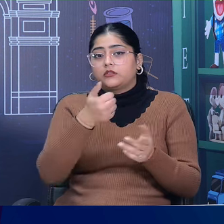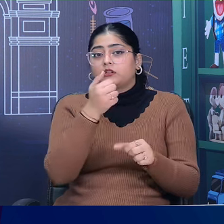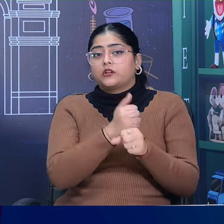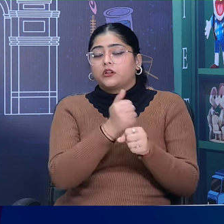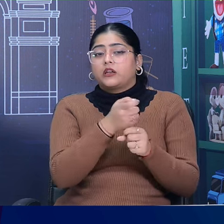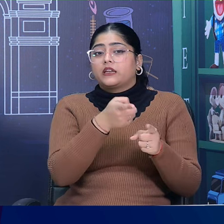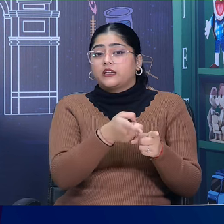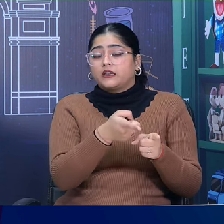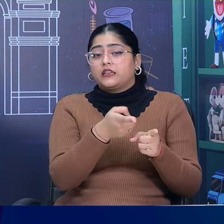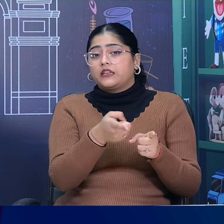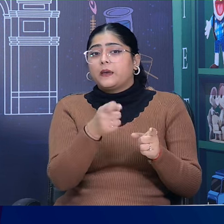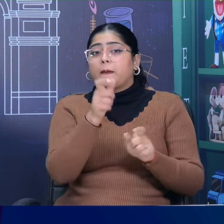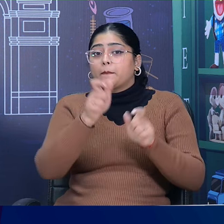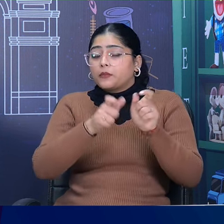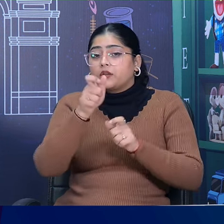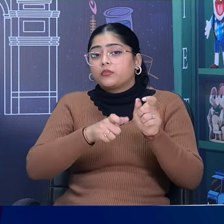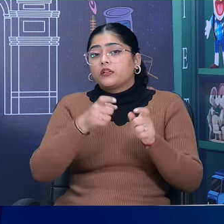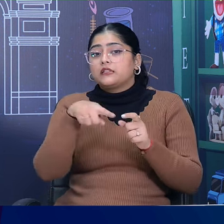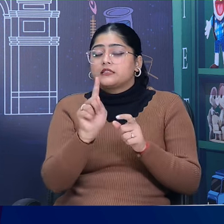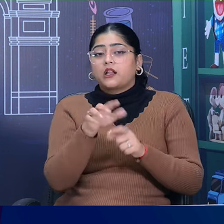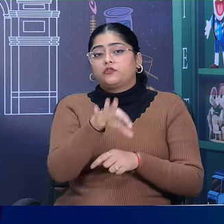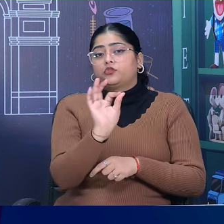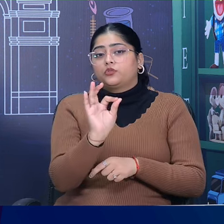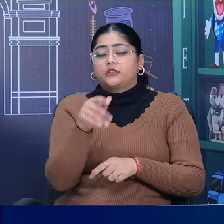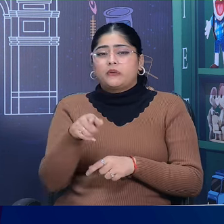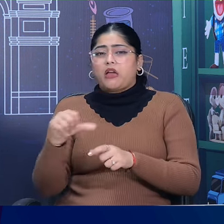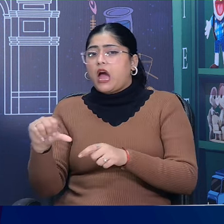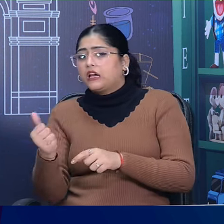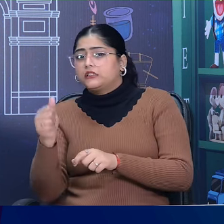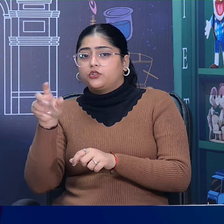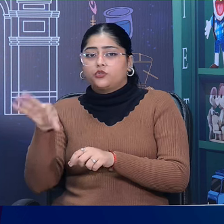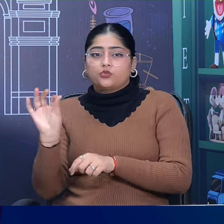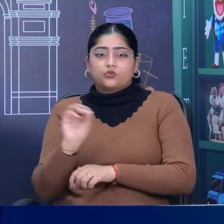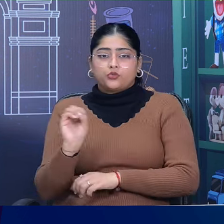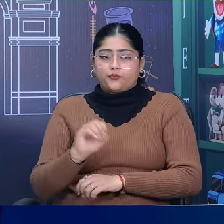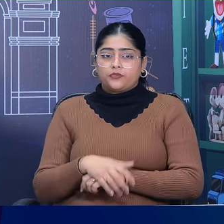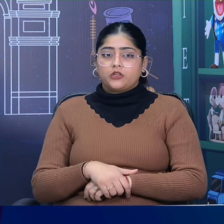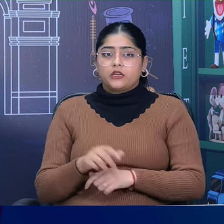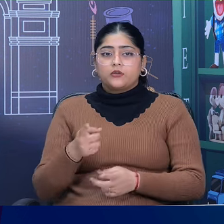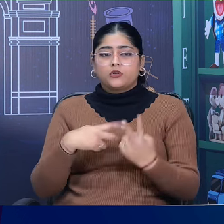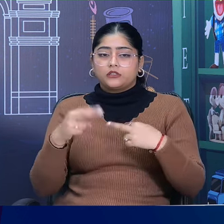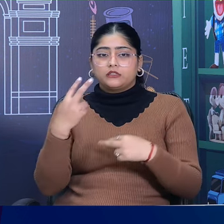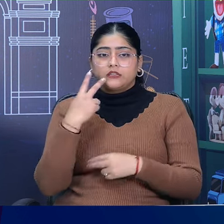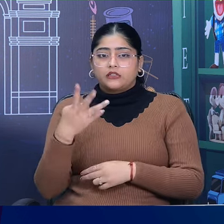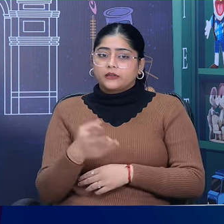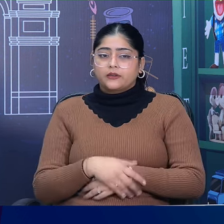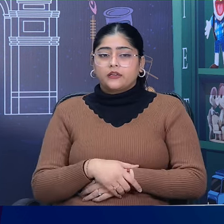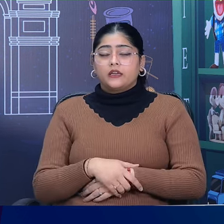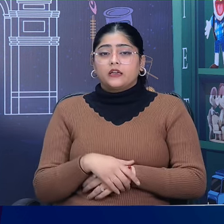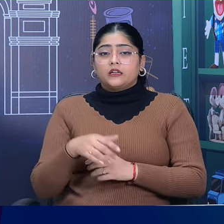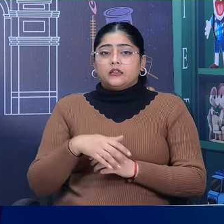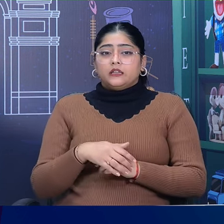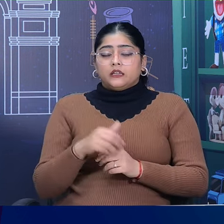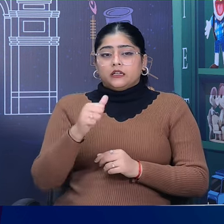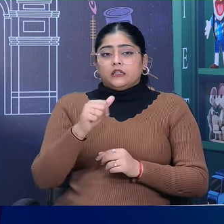चुनते हैं कोई और उनको नहीं चुनता जी तो ऐसे में क्या जब जैसे कि हम देखते हैं हमारे चुनाव होते हैं लोकसभा के या फिर